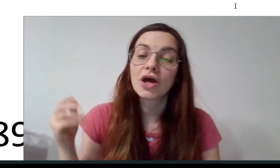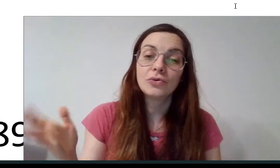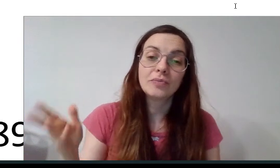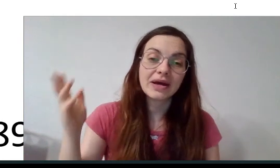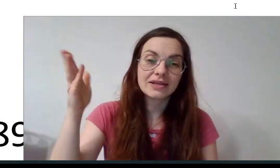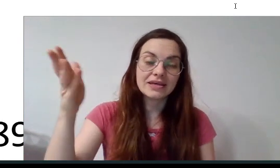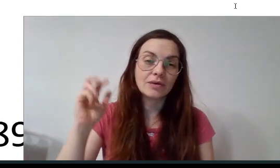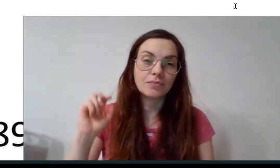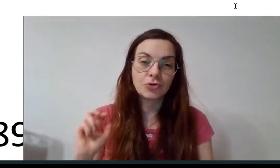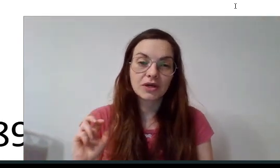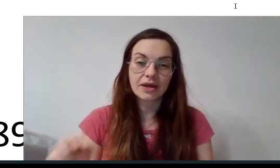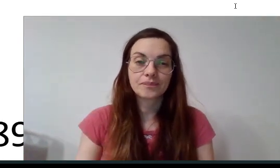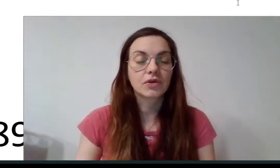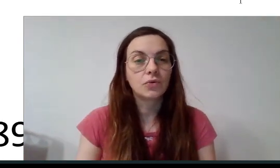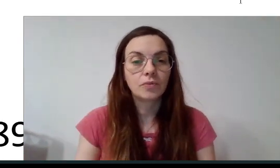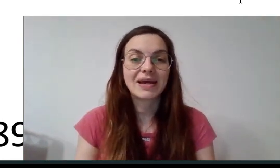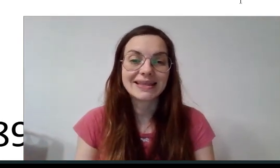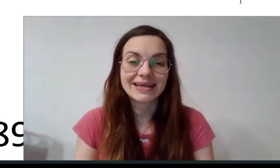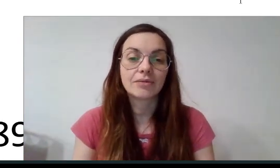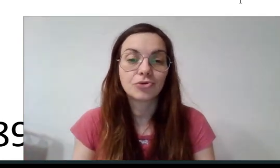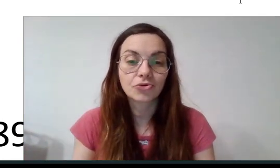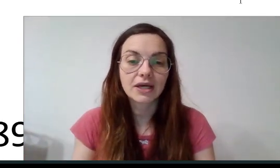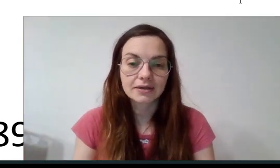die Brücke, über die Brücke.